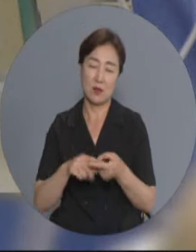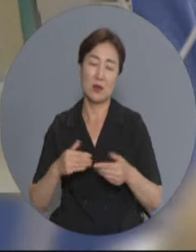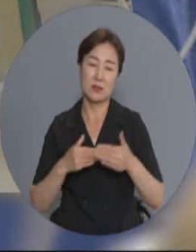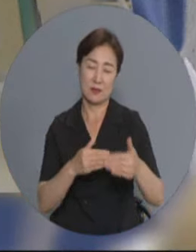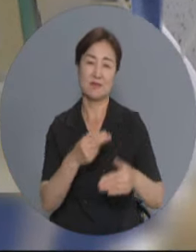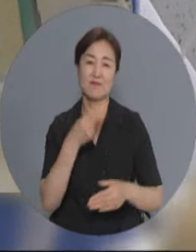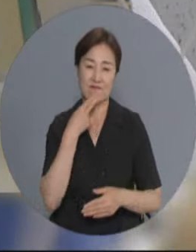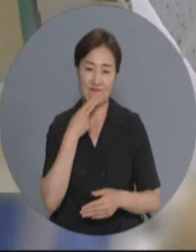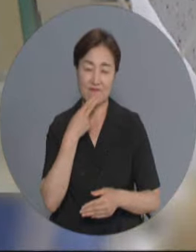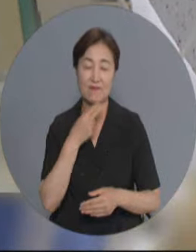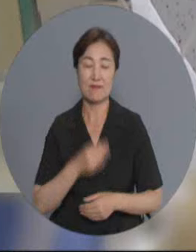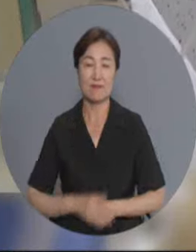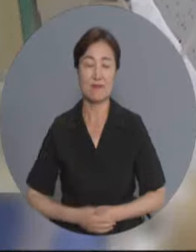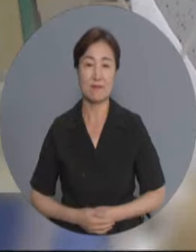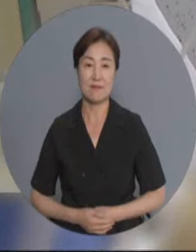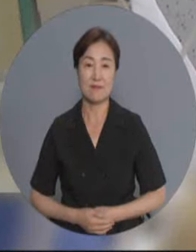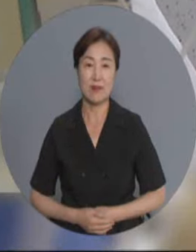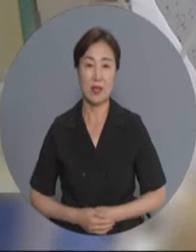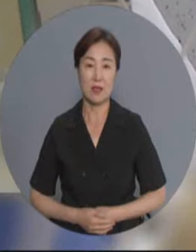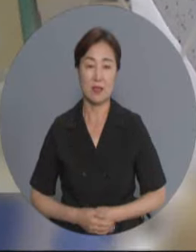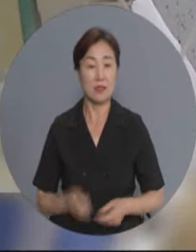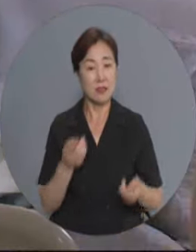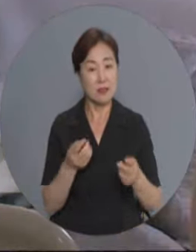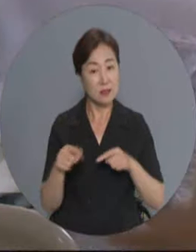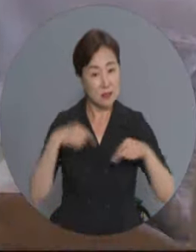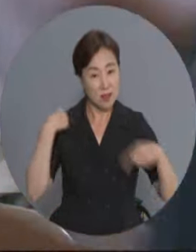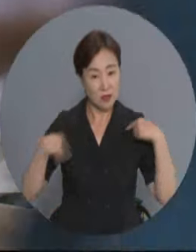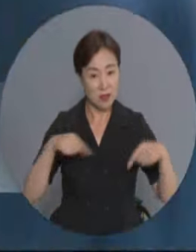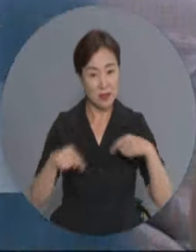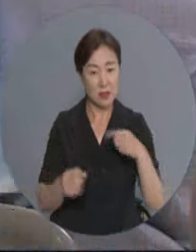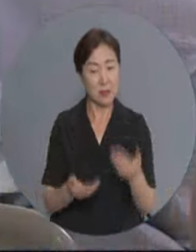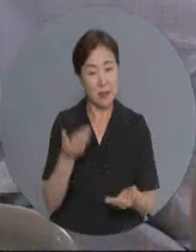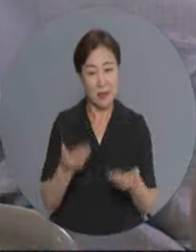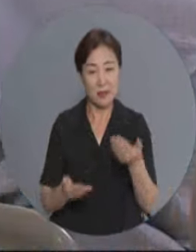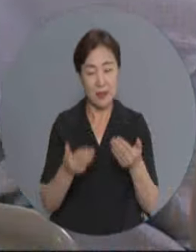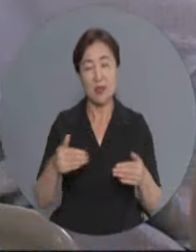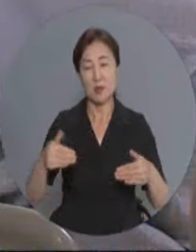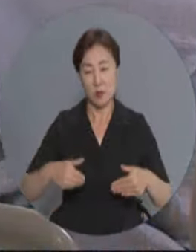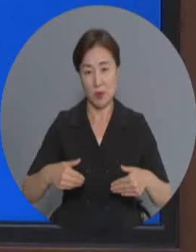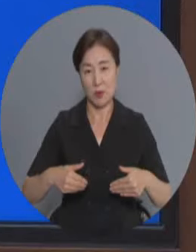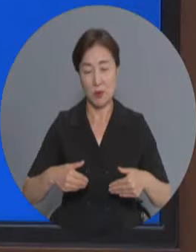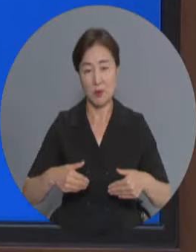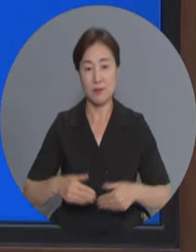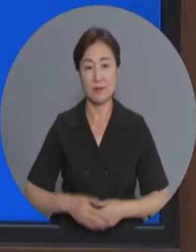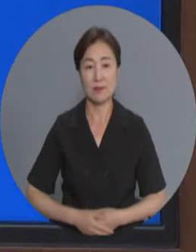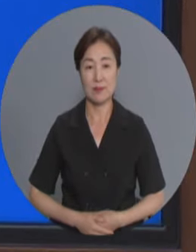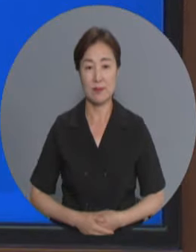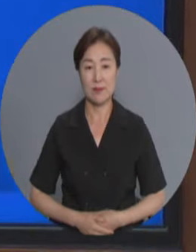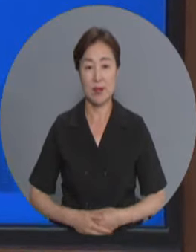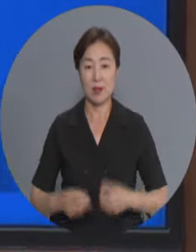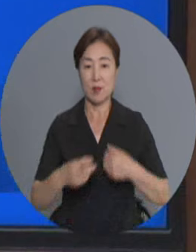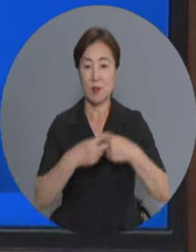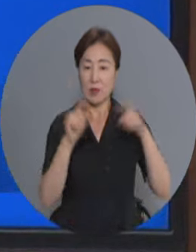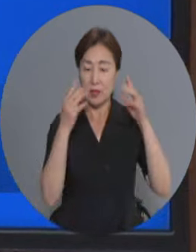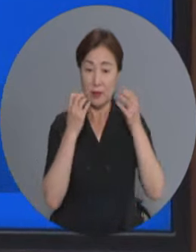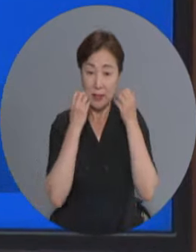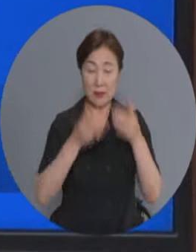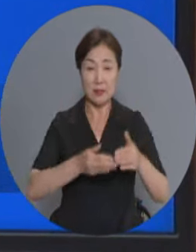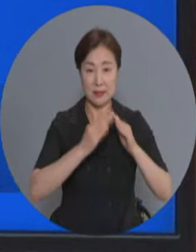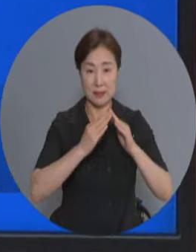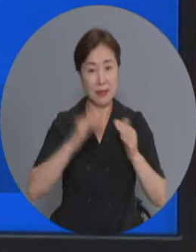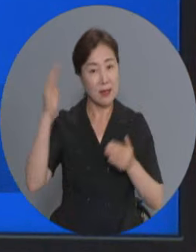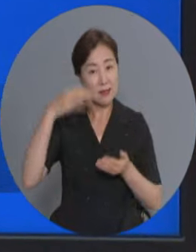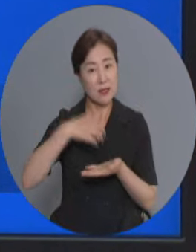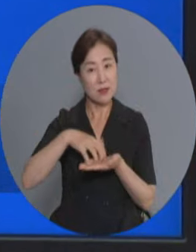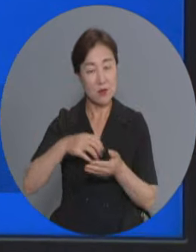수만은 없는 영역인 만큼 정무적 변동성도 존재한다고 덧붙였습니다. 의과대학의 신설이나 입학